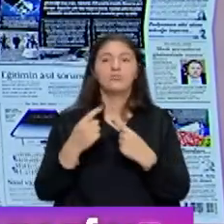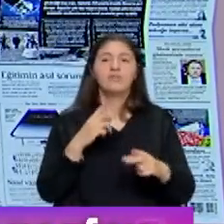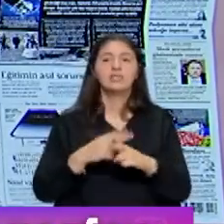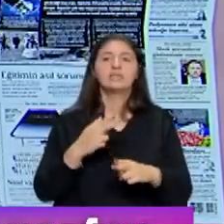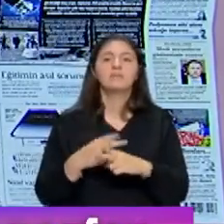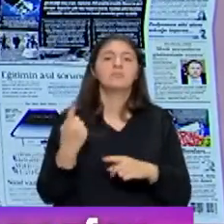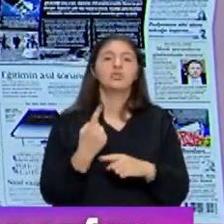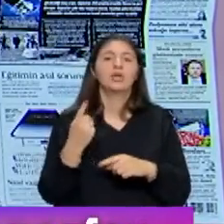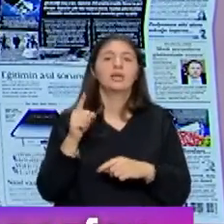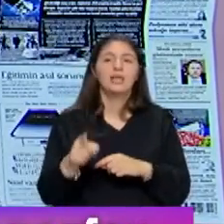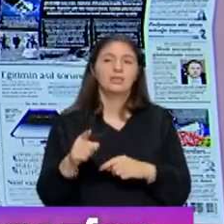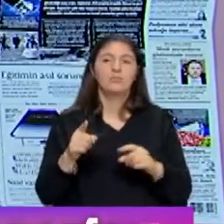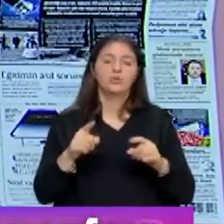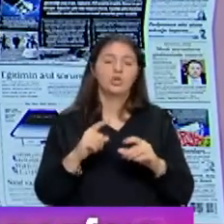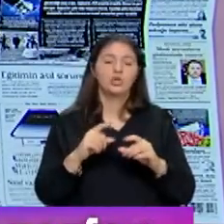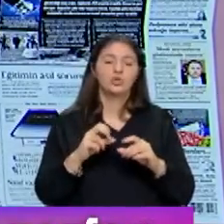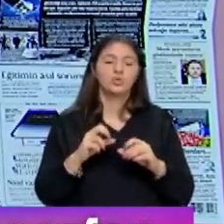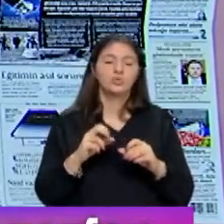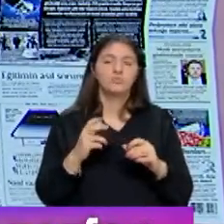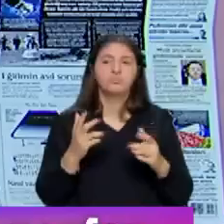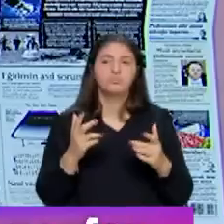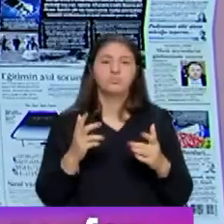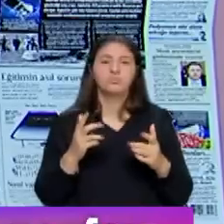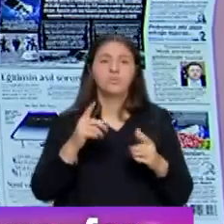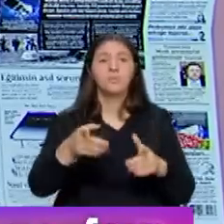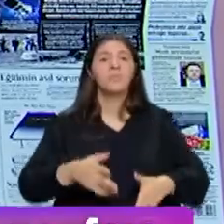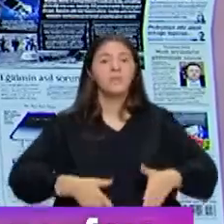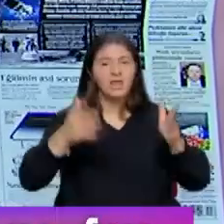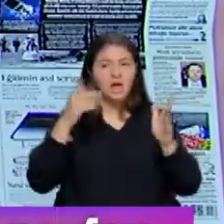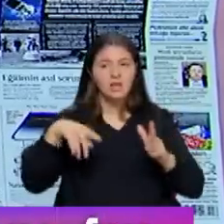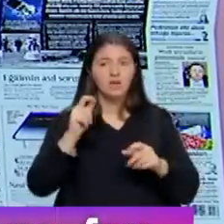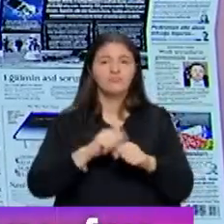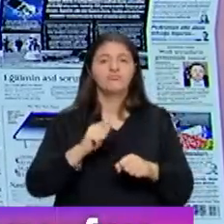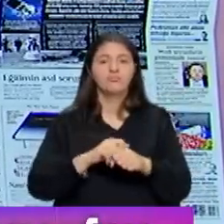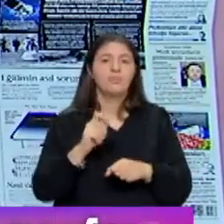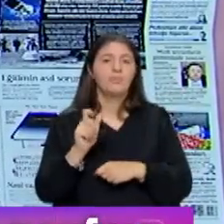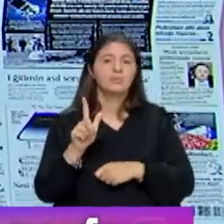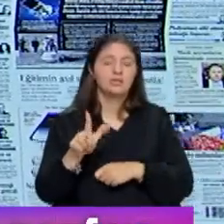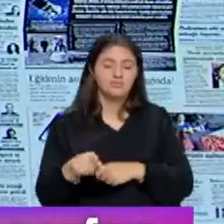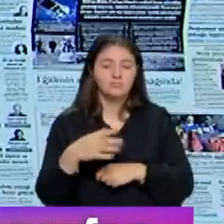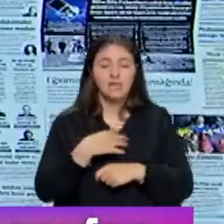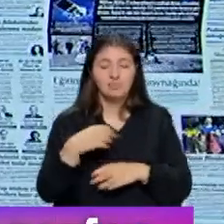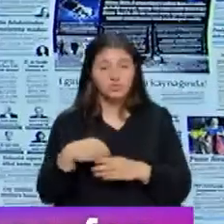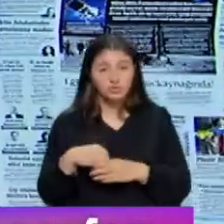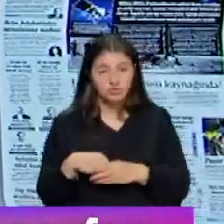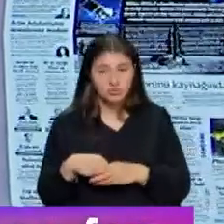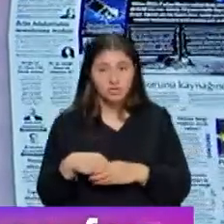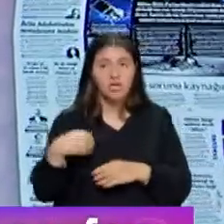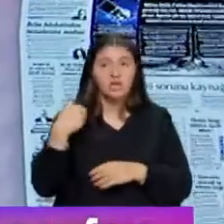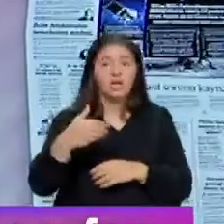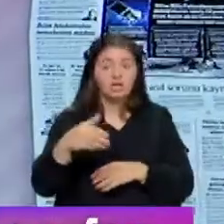ve hızlı bir şekilde de burayı o binaları onarmamız gerekiyor Kendimiz için